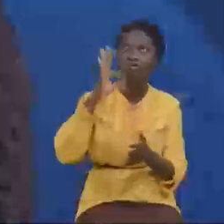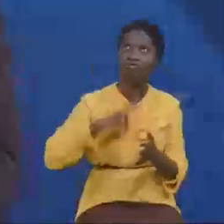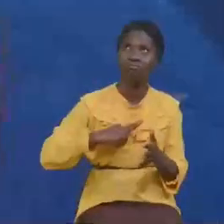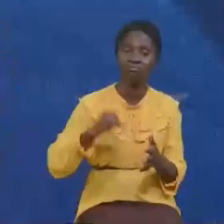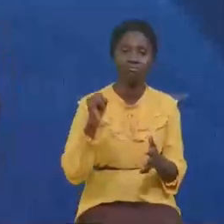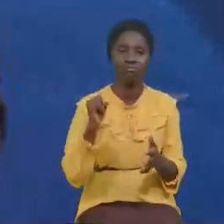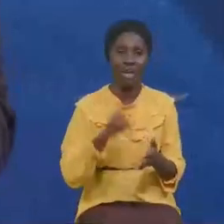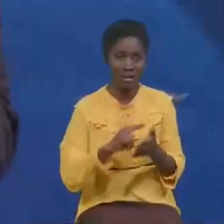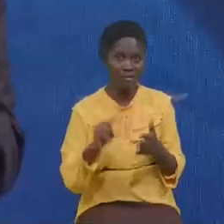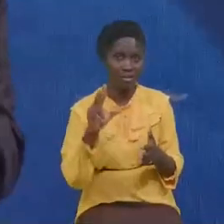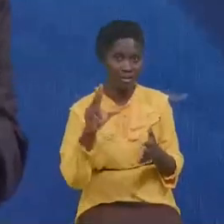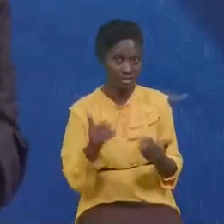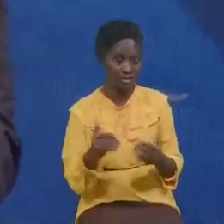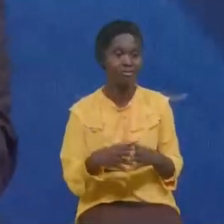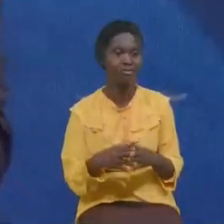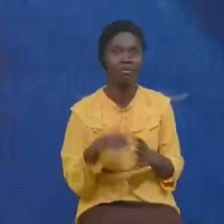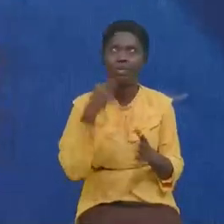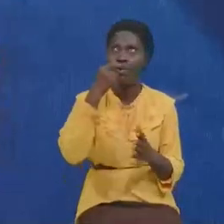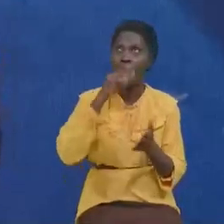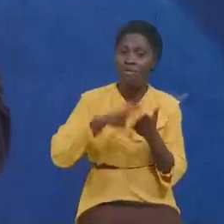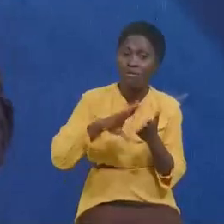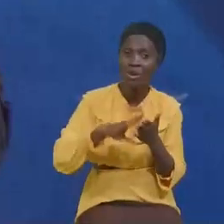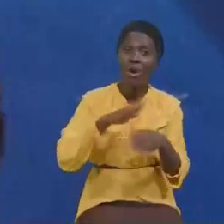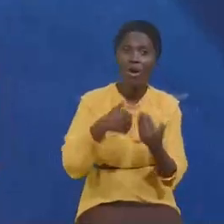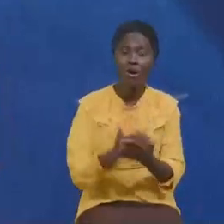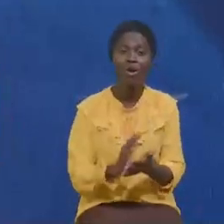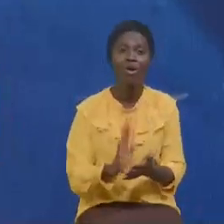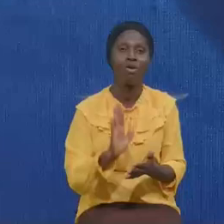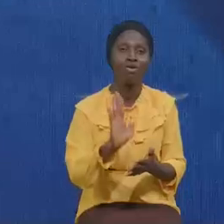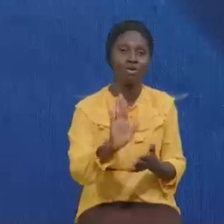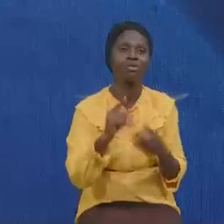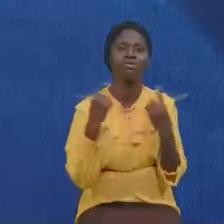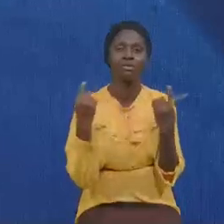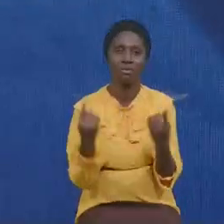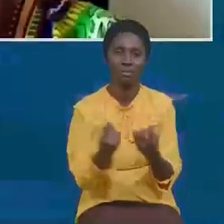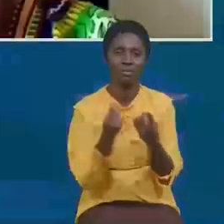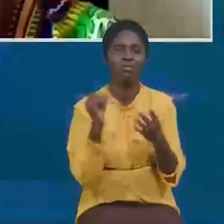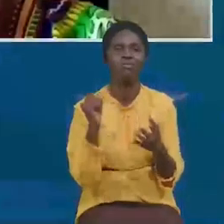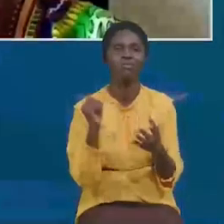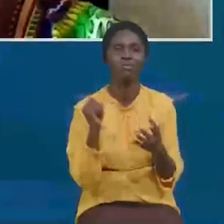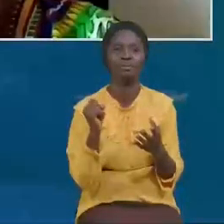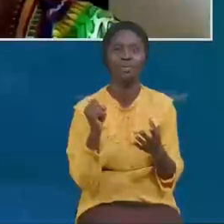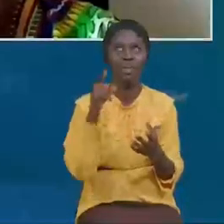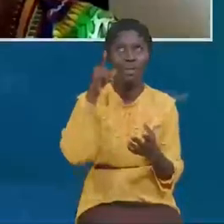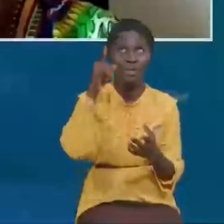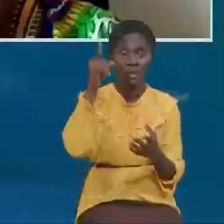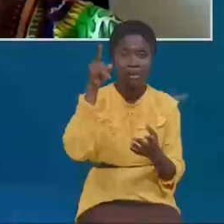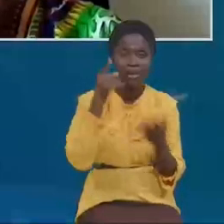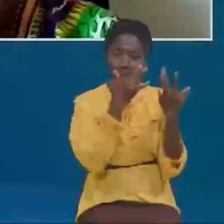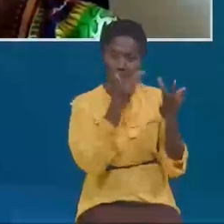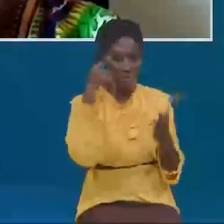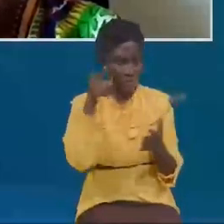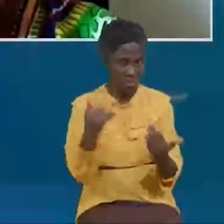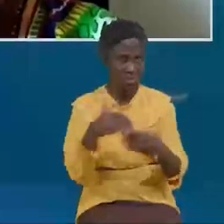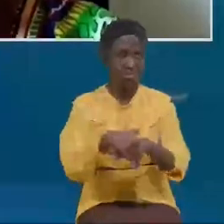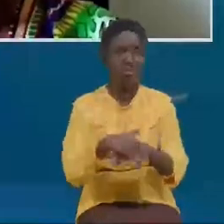ses bienfaits. Verset 3. C'est lui qui pardonne toutes tes iniquités. Il t'attend ce soir. Toutes